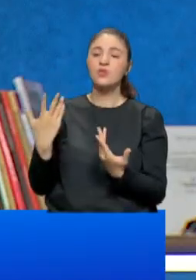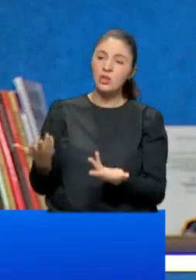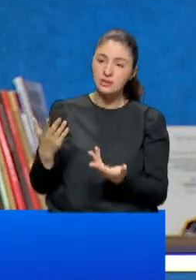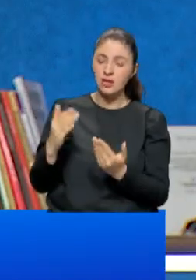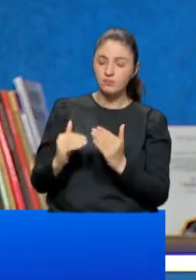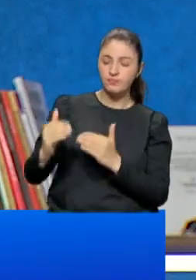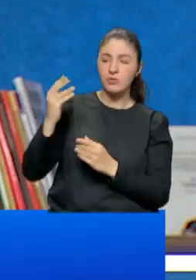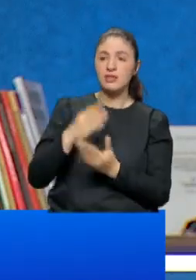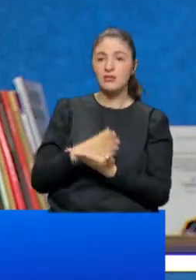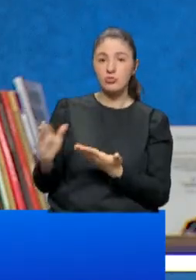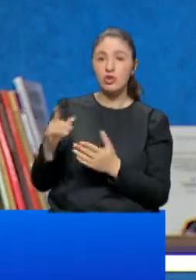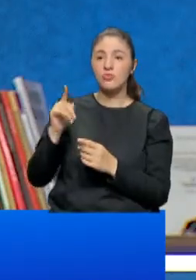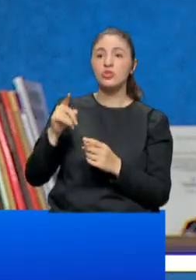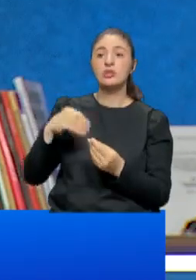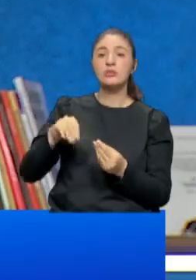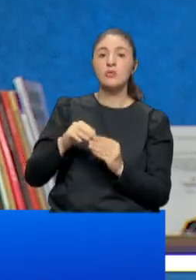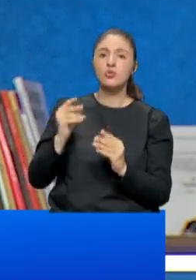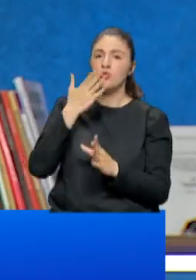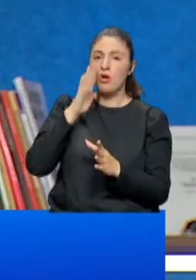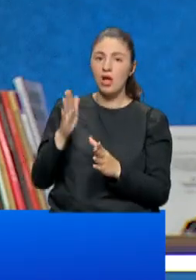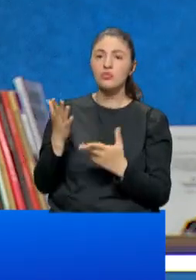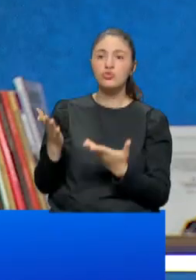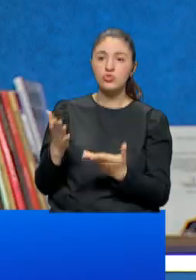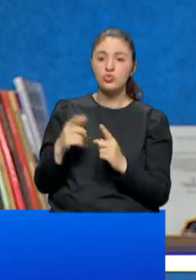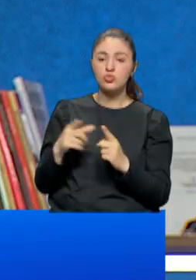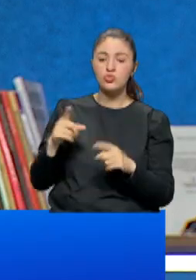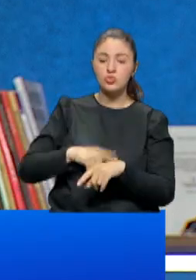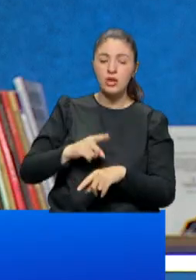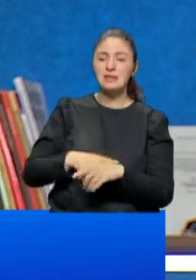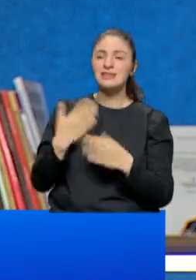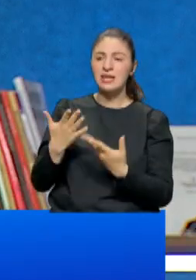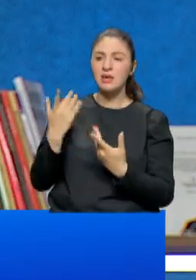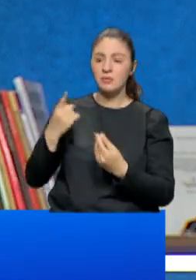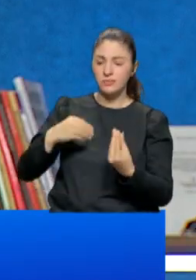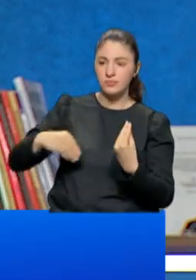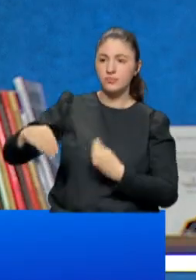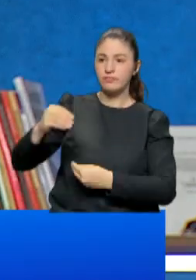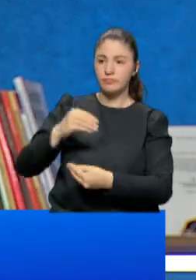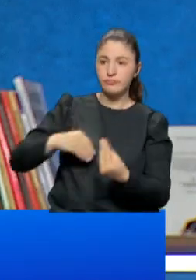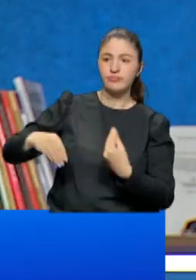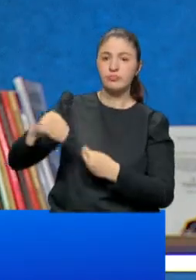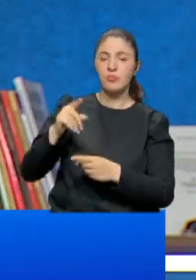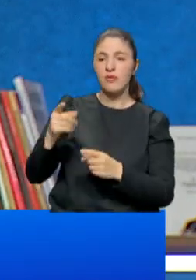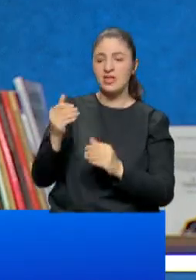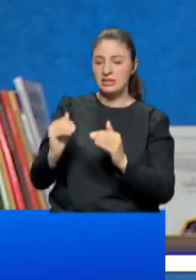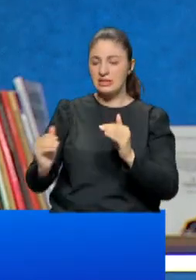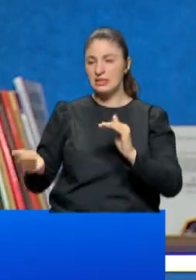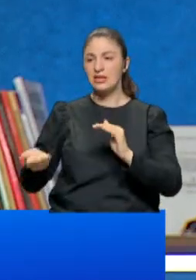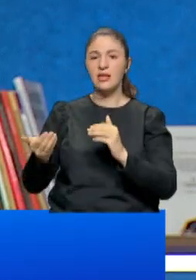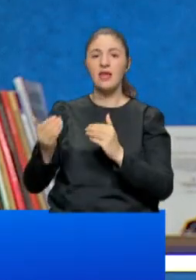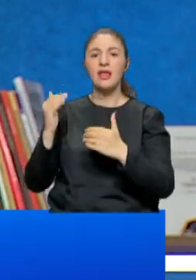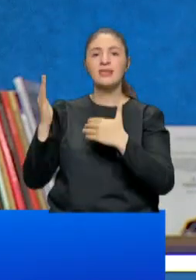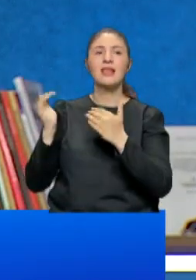dolu ise artmaya devam edecek bu zamlar çok doğal Çünkü uzun süredir zaten bir sübvansiyon var bu enerji fiyatları